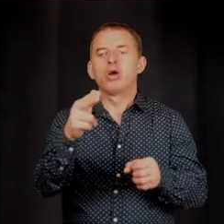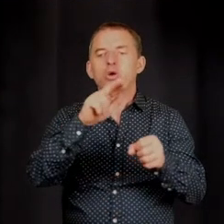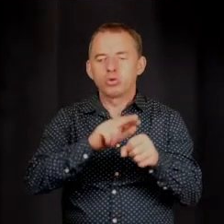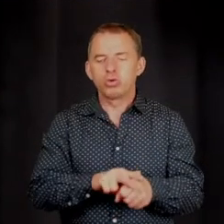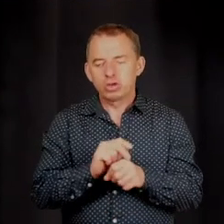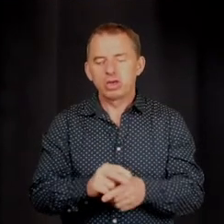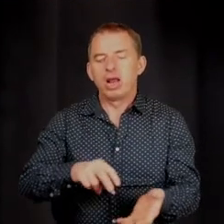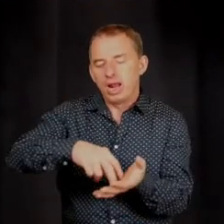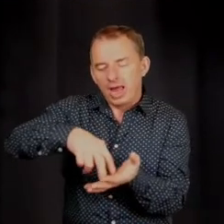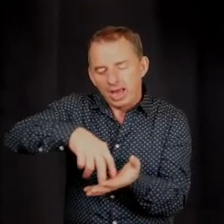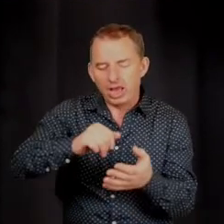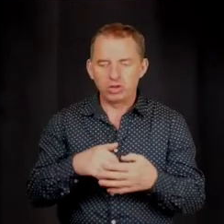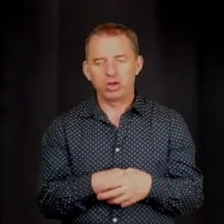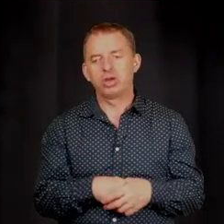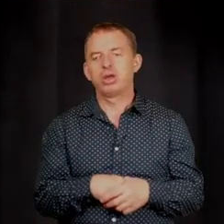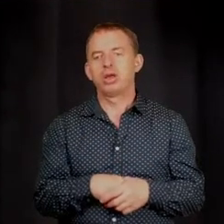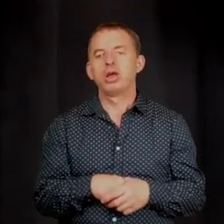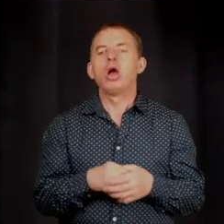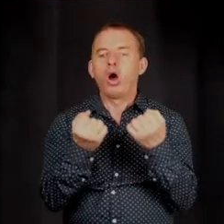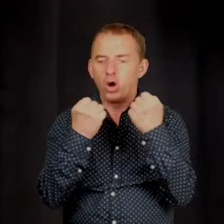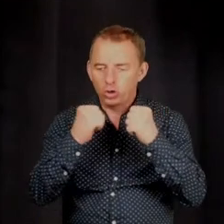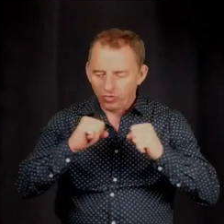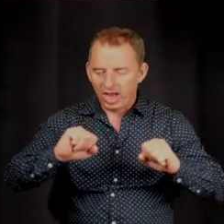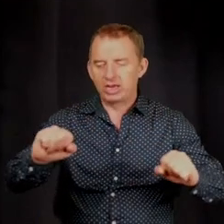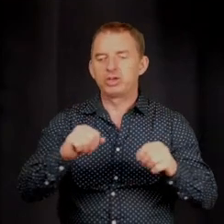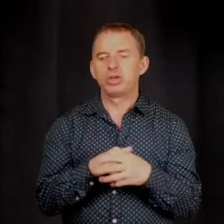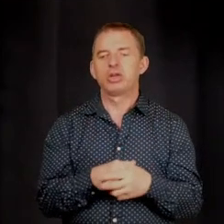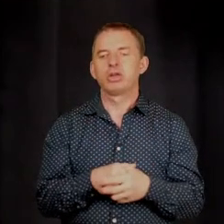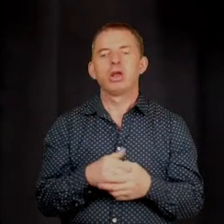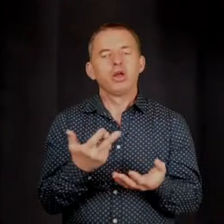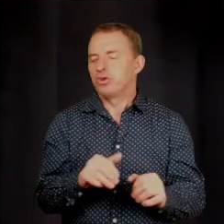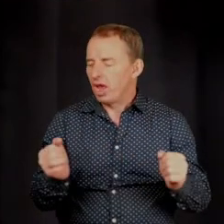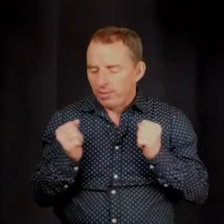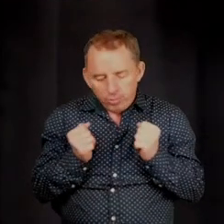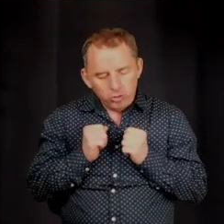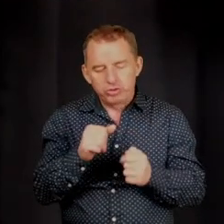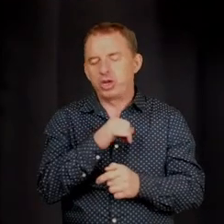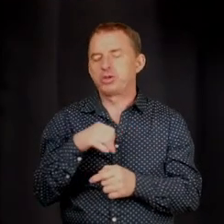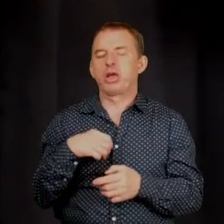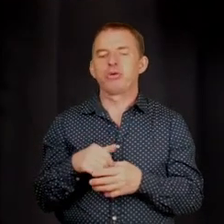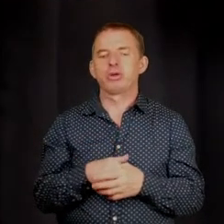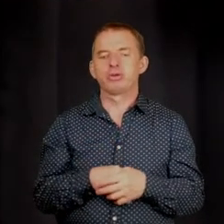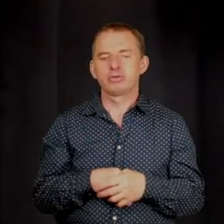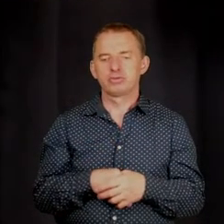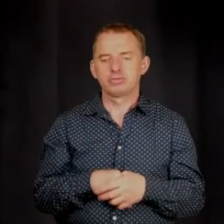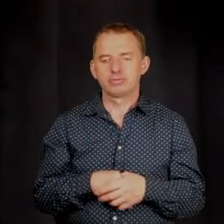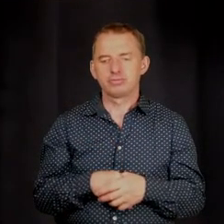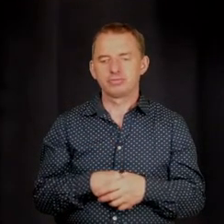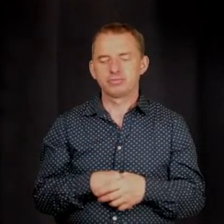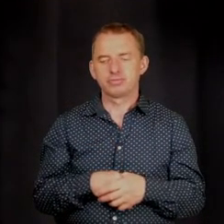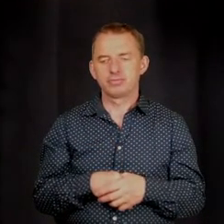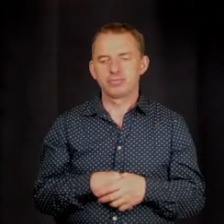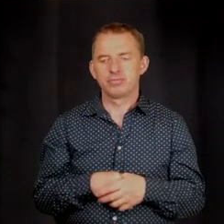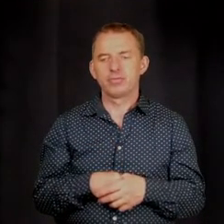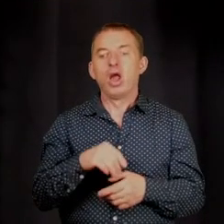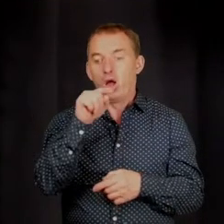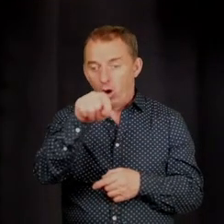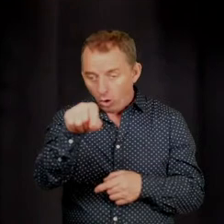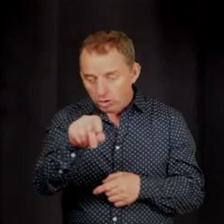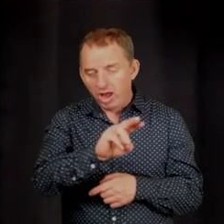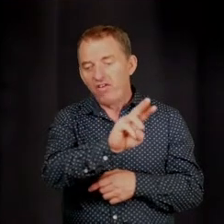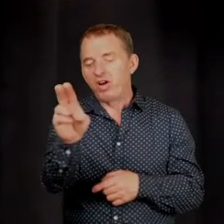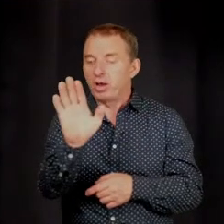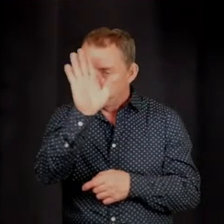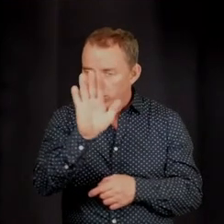lękają. Be strong. Odwagi. Do not fear. Nie bójcie się. Behold, your God will come with vengeance. Oto wasz